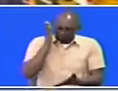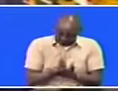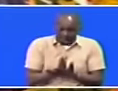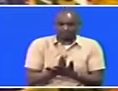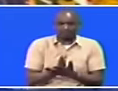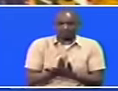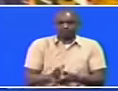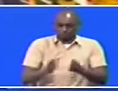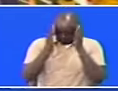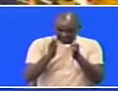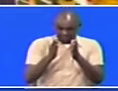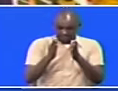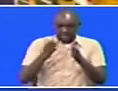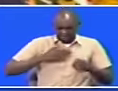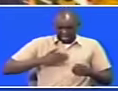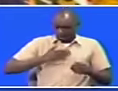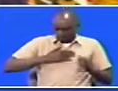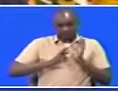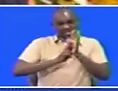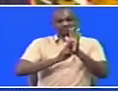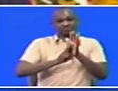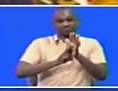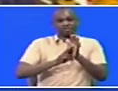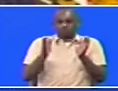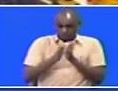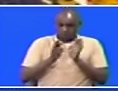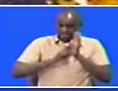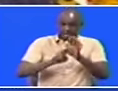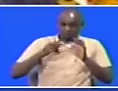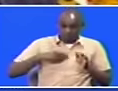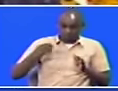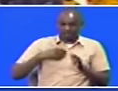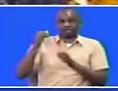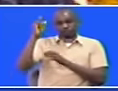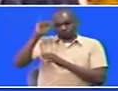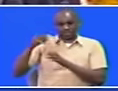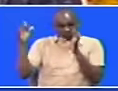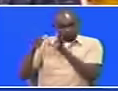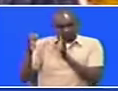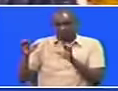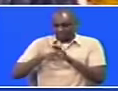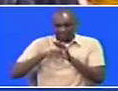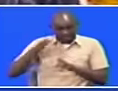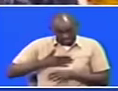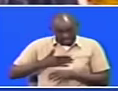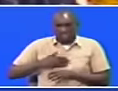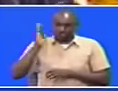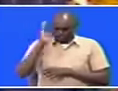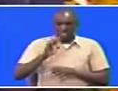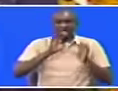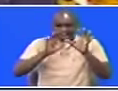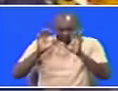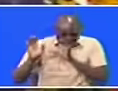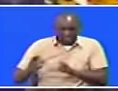commitment on my own behalf, on behalf of my fellow party members, to conduct a